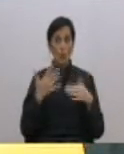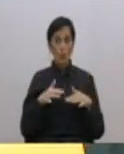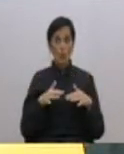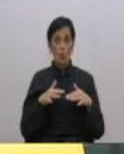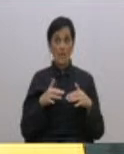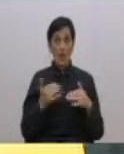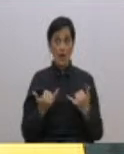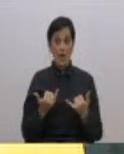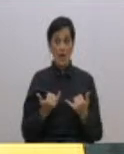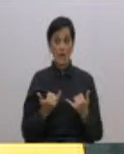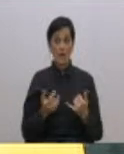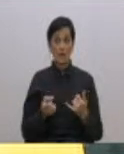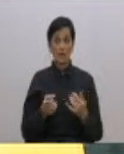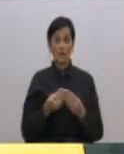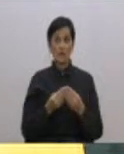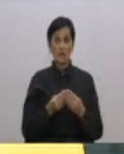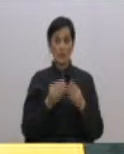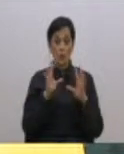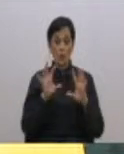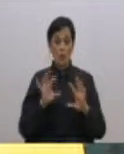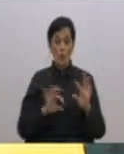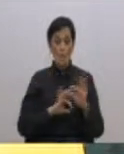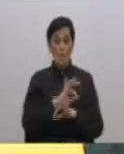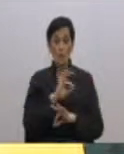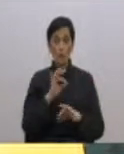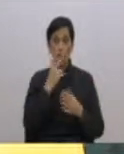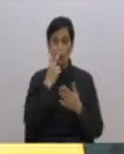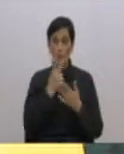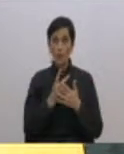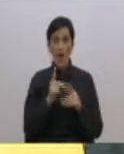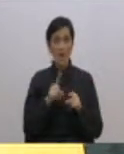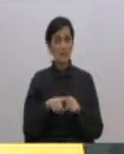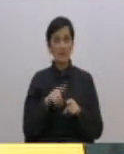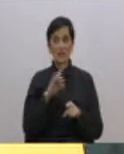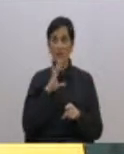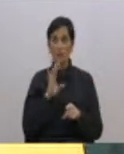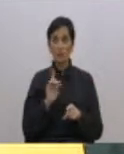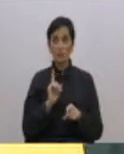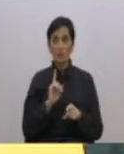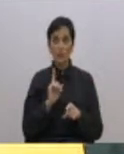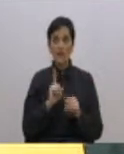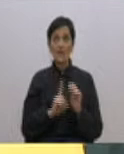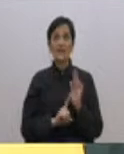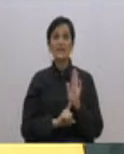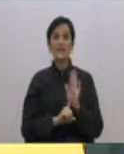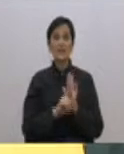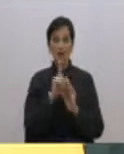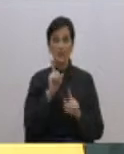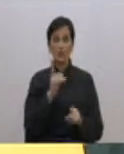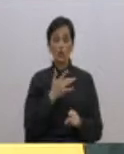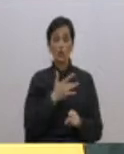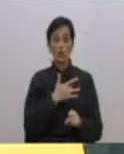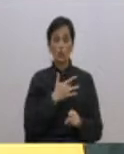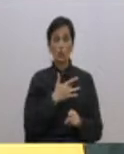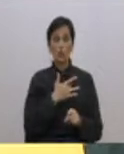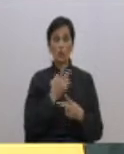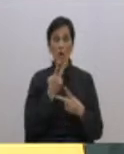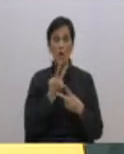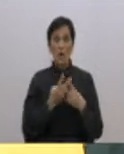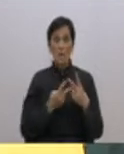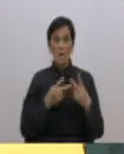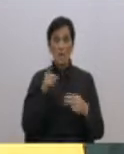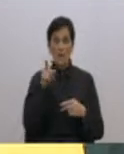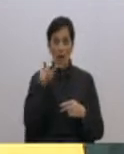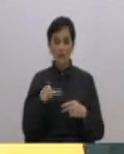წარმოდგენილი კოდექსის პროექტის მიხედვით ეს ასე აღარ იქნება, არამედ იმთავითვე იგულისხმება, რომ პატიმარს